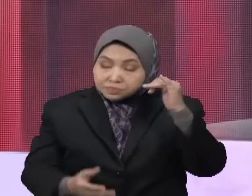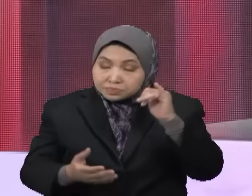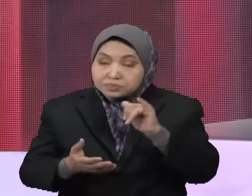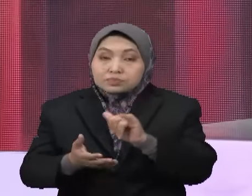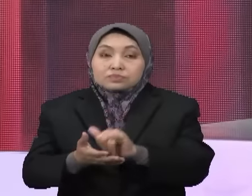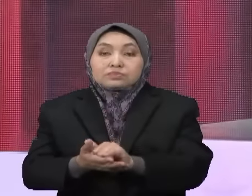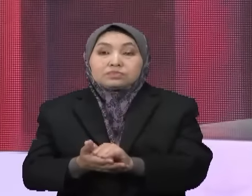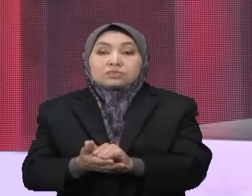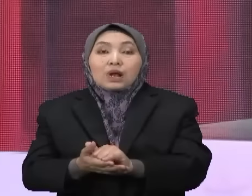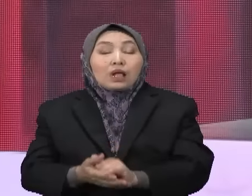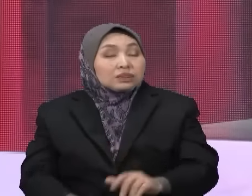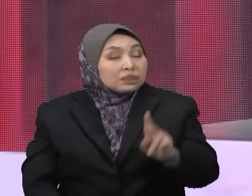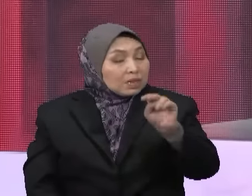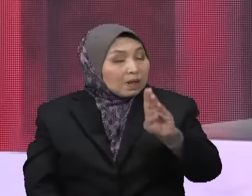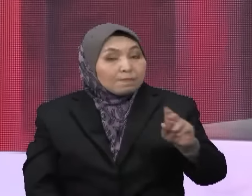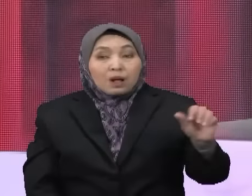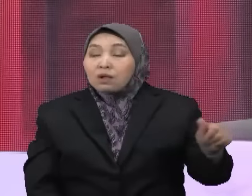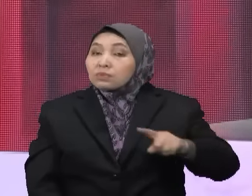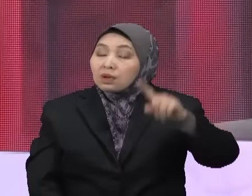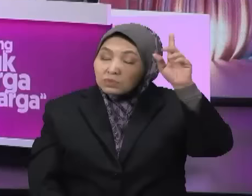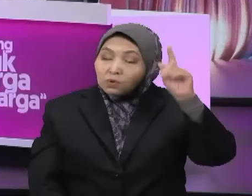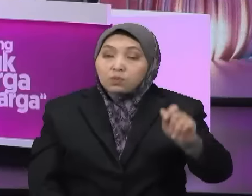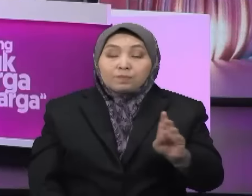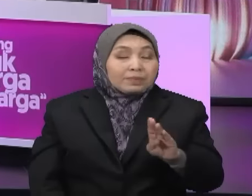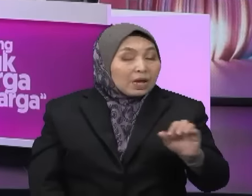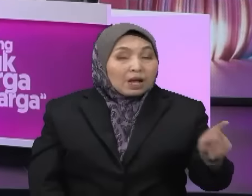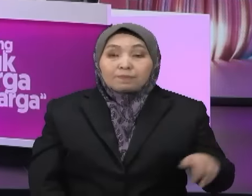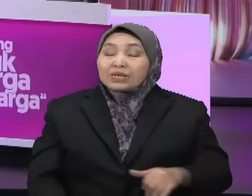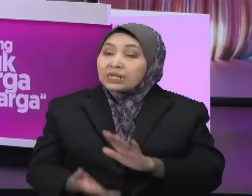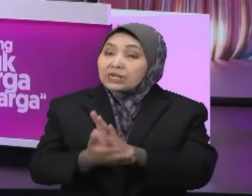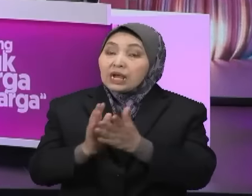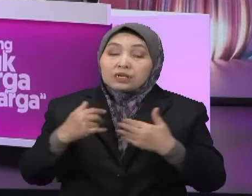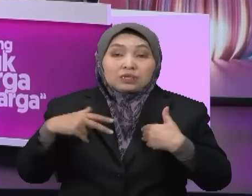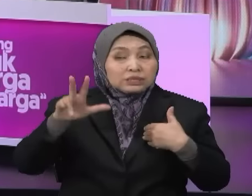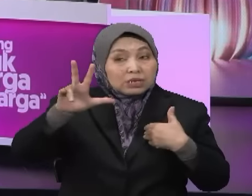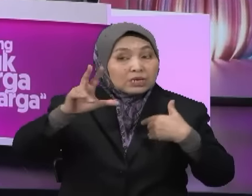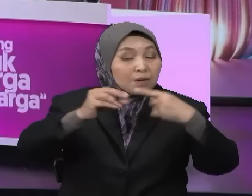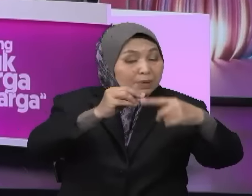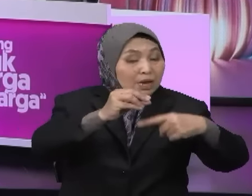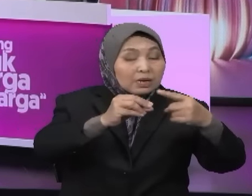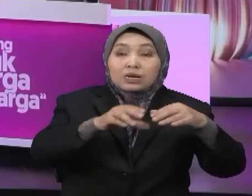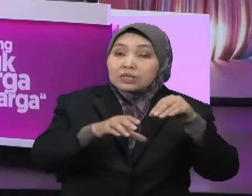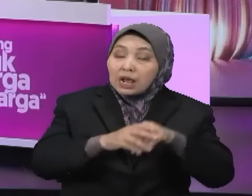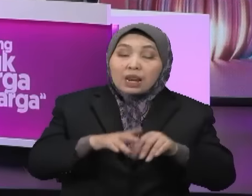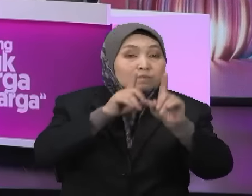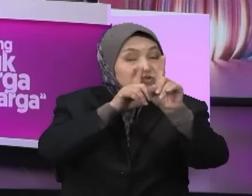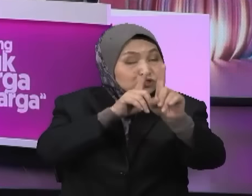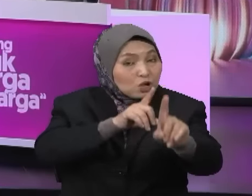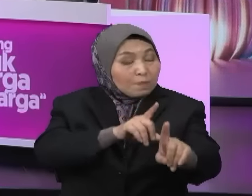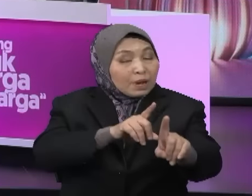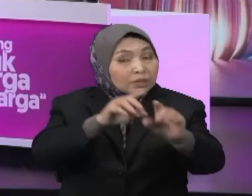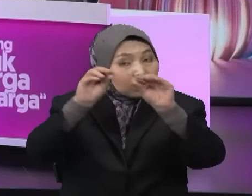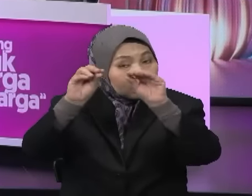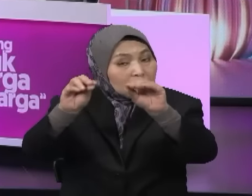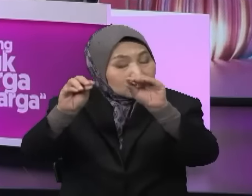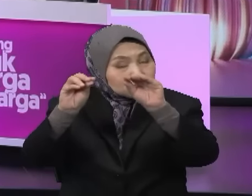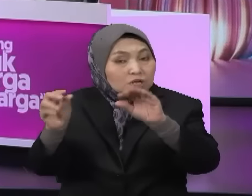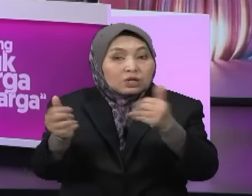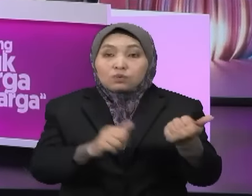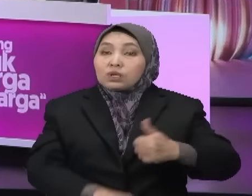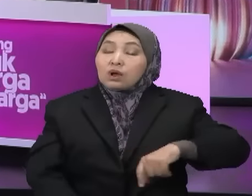qad nabba'anallahu min akhbarikum. Jadi tiga perkara ada dalam jawapan yang diajarkan Allah